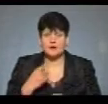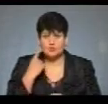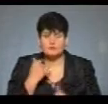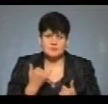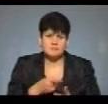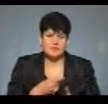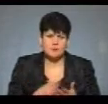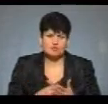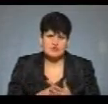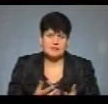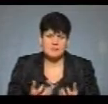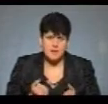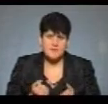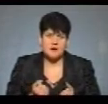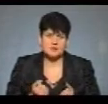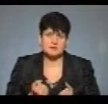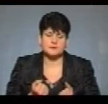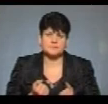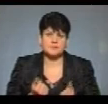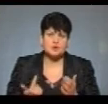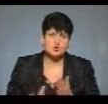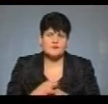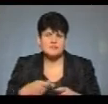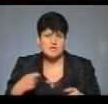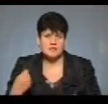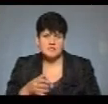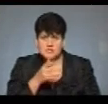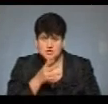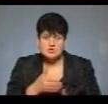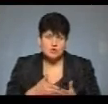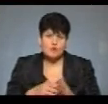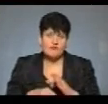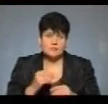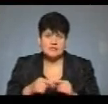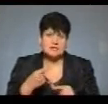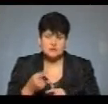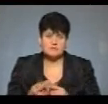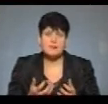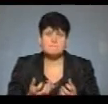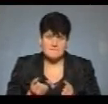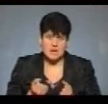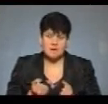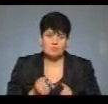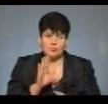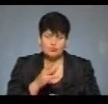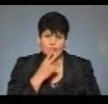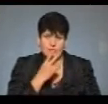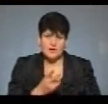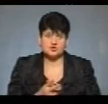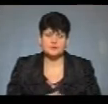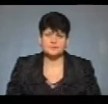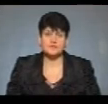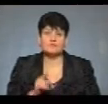бюджет приймати, так щось... Абсолютно. Тобто знову затягнеться час, і якраз до виборів наступних вони приймуть, будуть бачити якусь стратегію. Так,